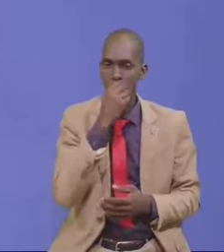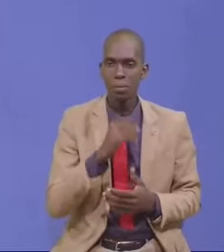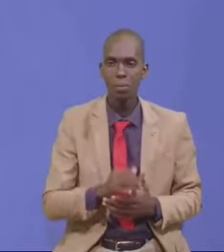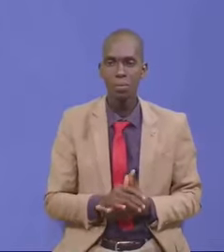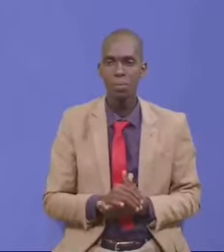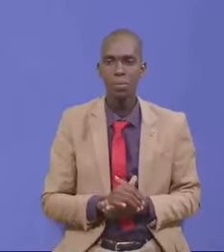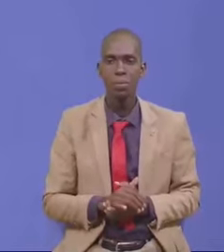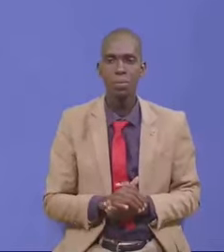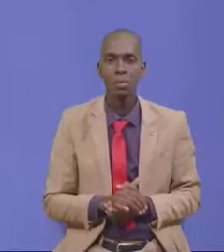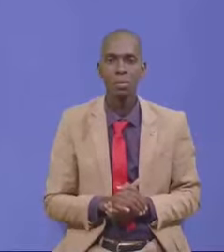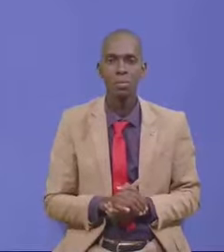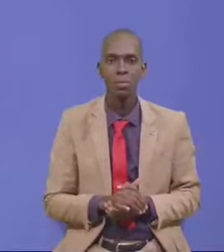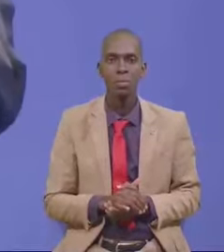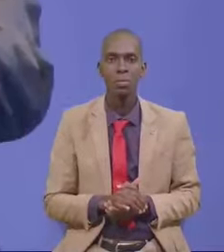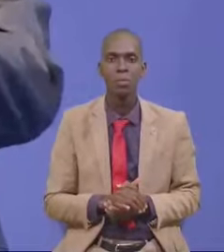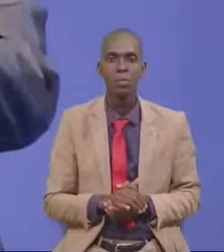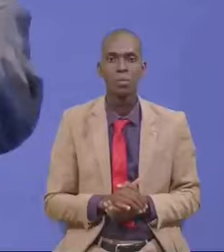créatures.